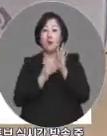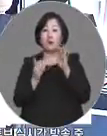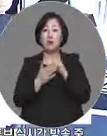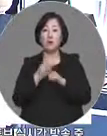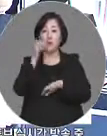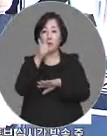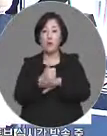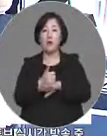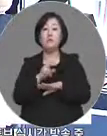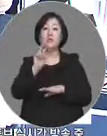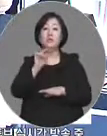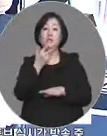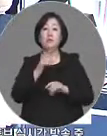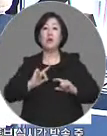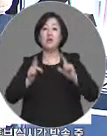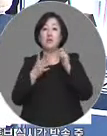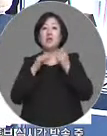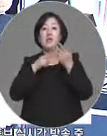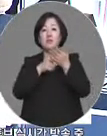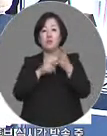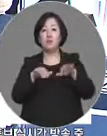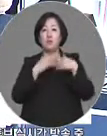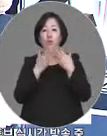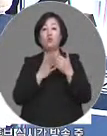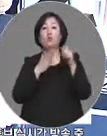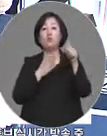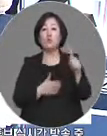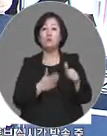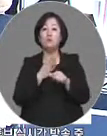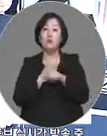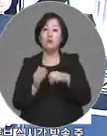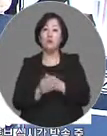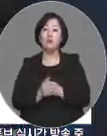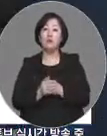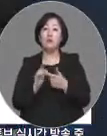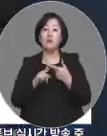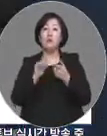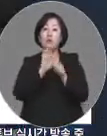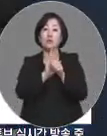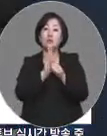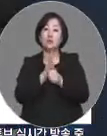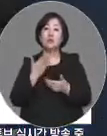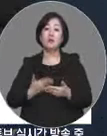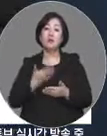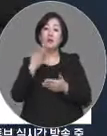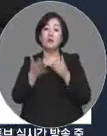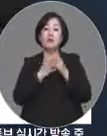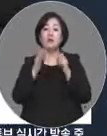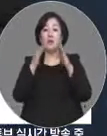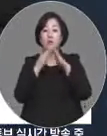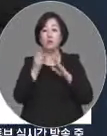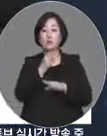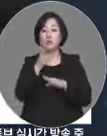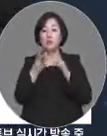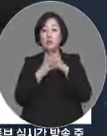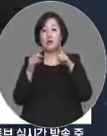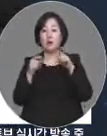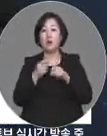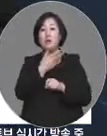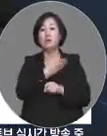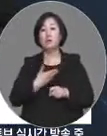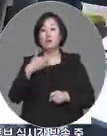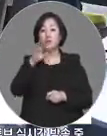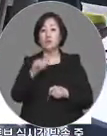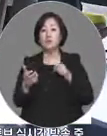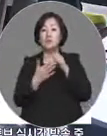마감일인 28일까지 신청 을 당부했습니다 지방 지원금 신청 은 주민등록상 주소지 에서 가까운 행정 복지 센터